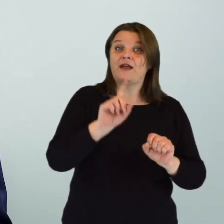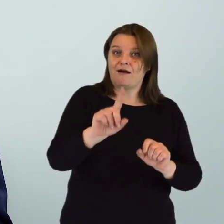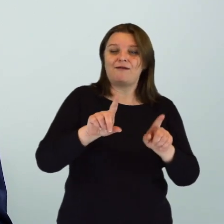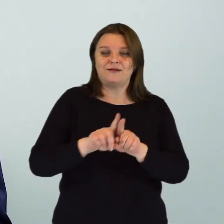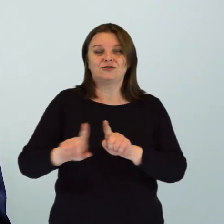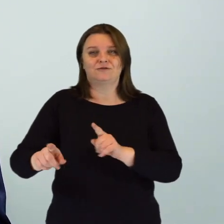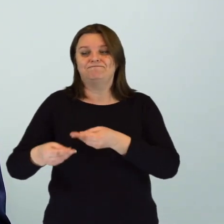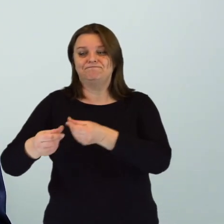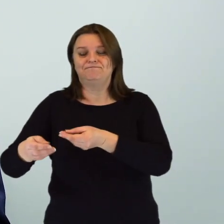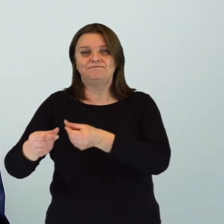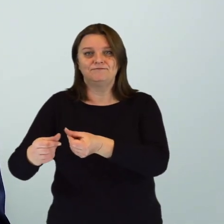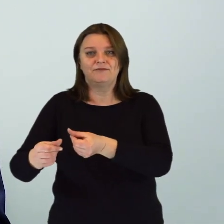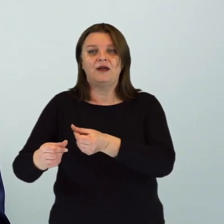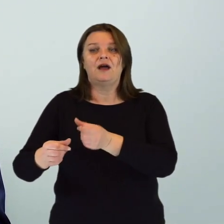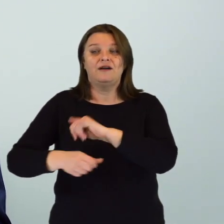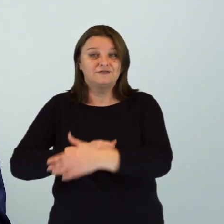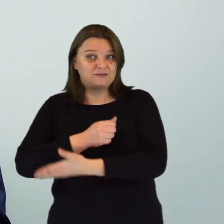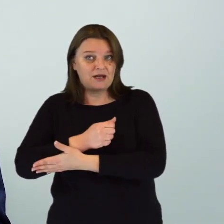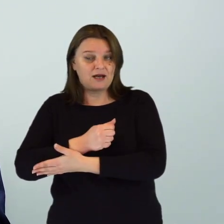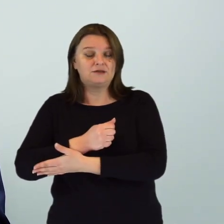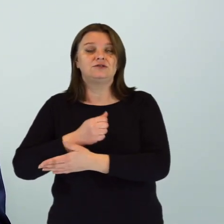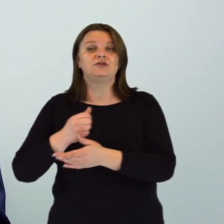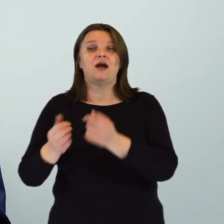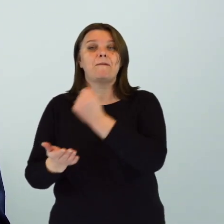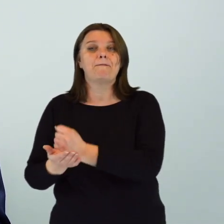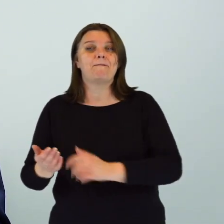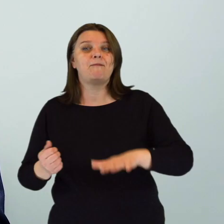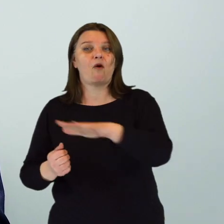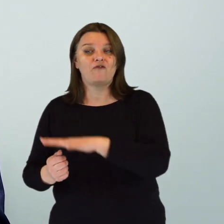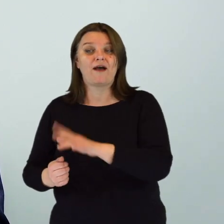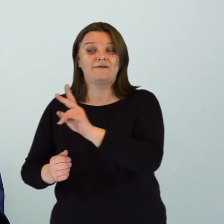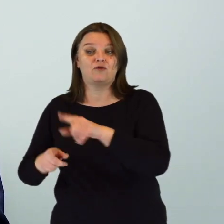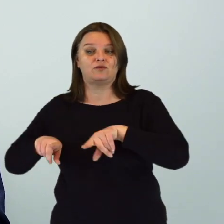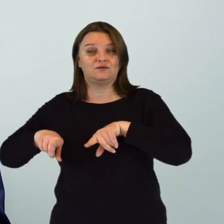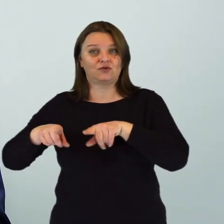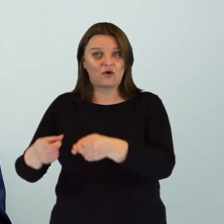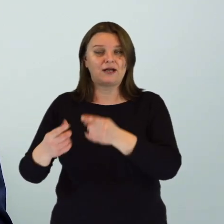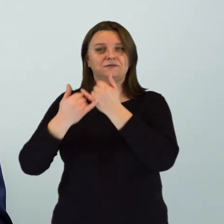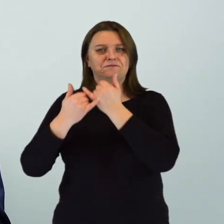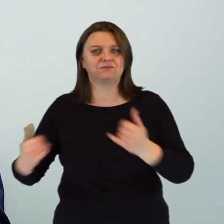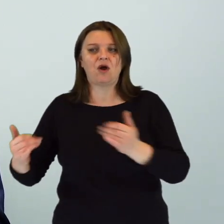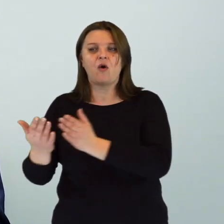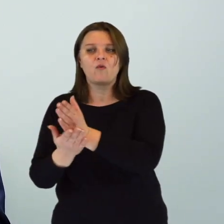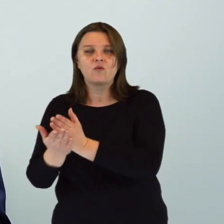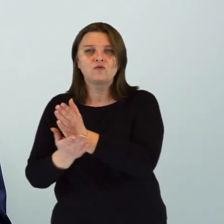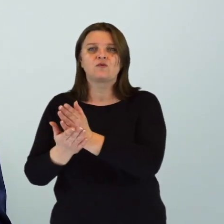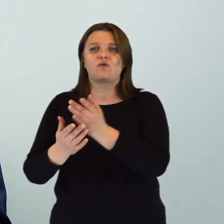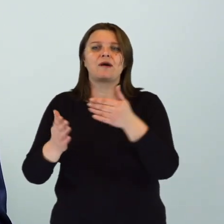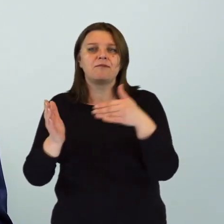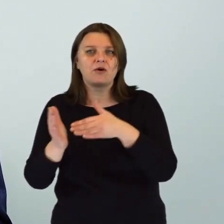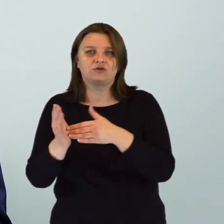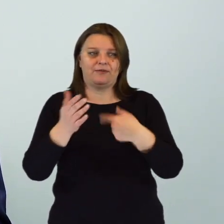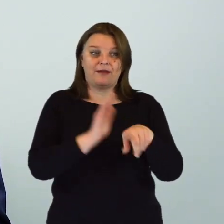niepełnosprawne, ale także będziemy finansować i wspierać finansowo powiaty, które zorganizują różnego rodzaju